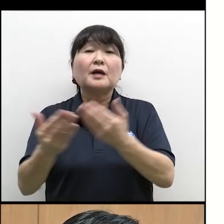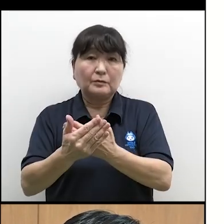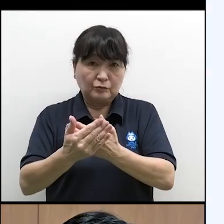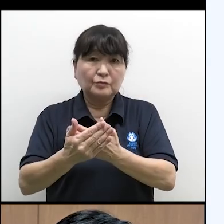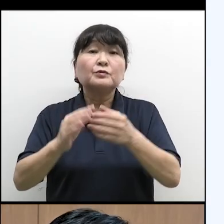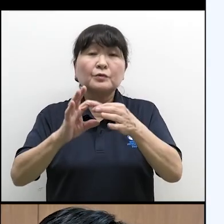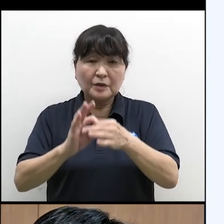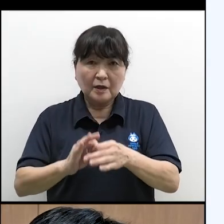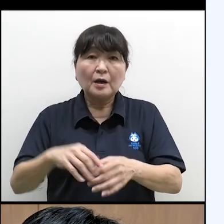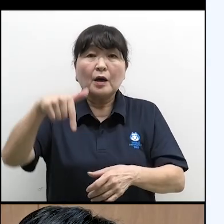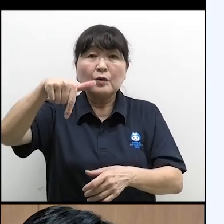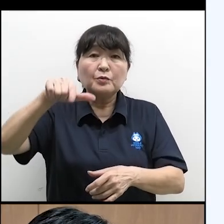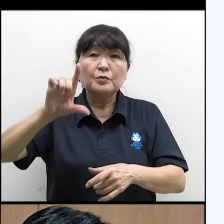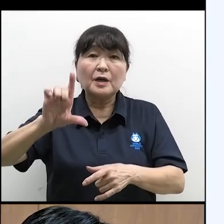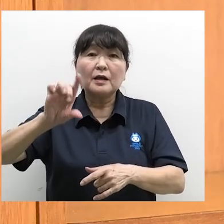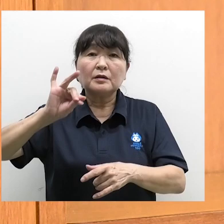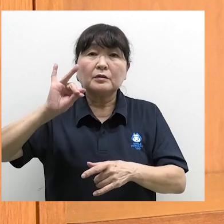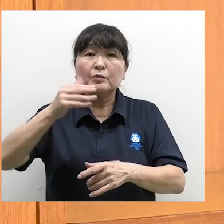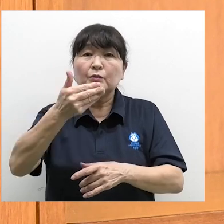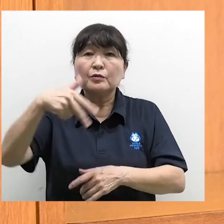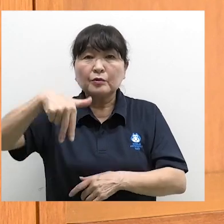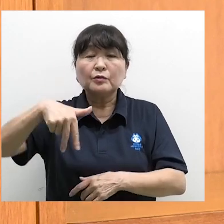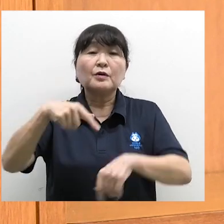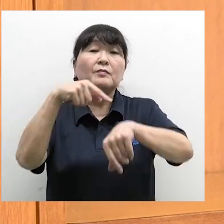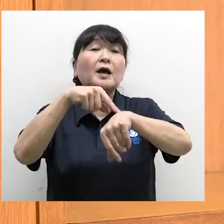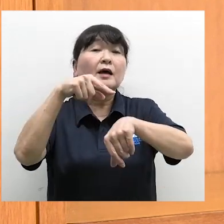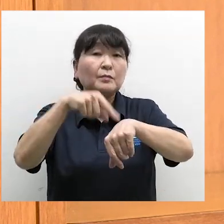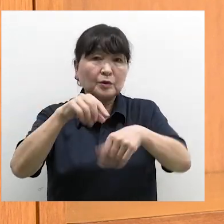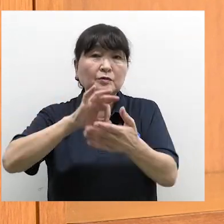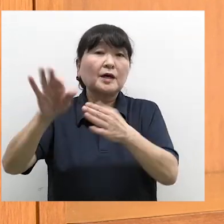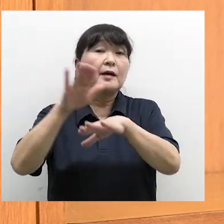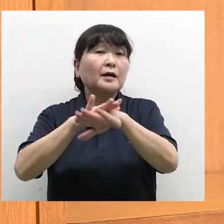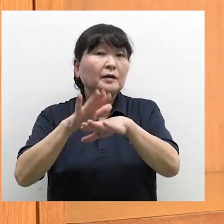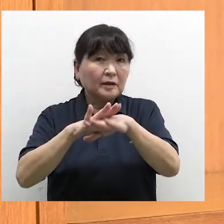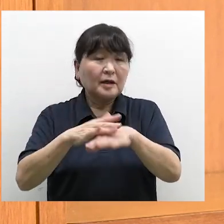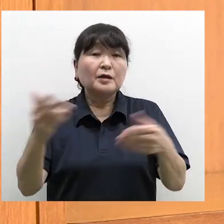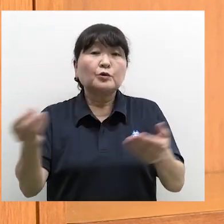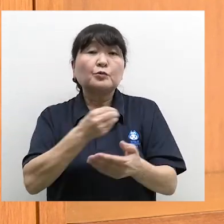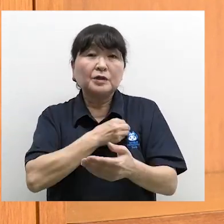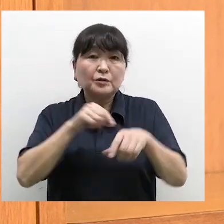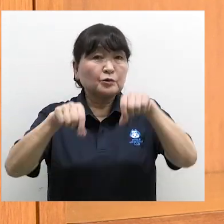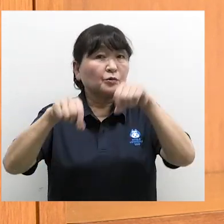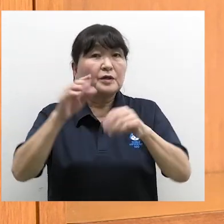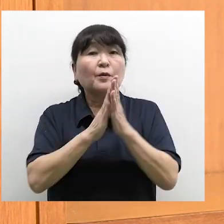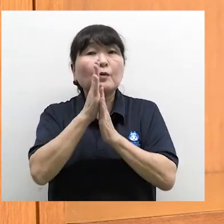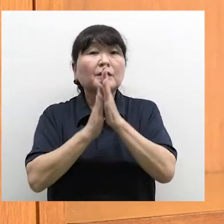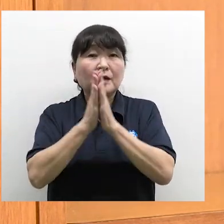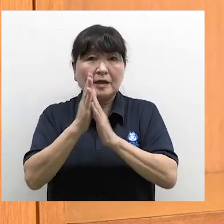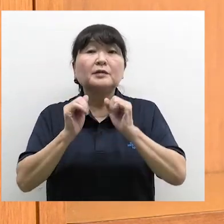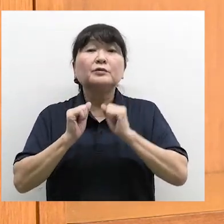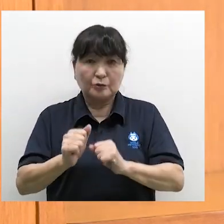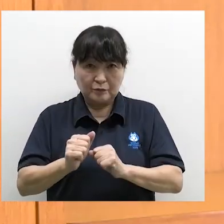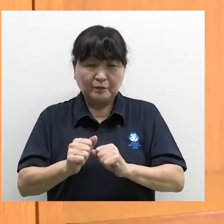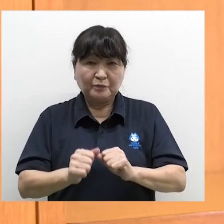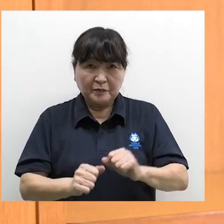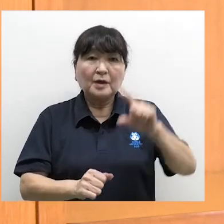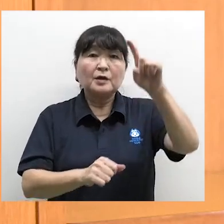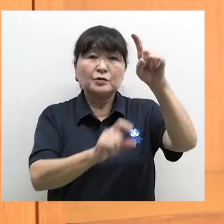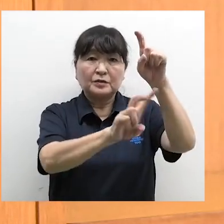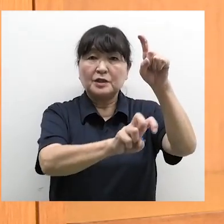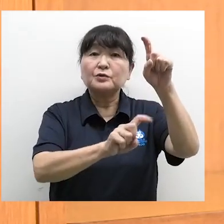促していきたいと思っております。10月21日から12月10日までの50日間、大変ご迷惑をおかけいた